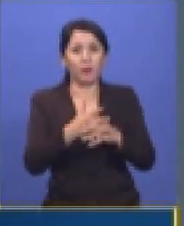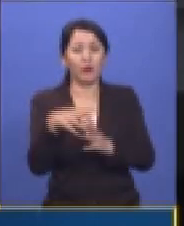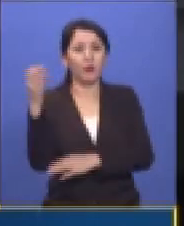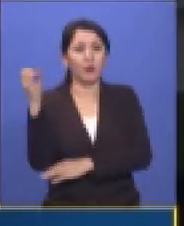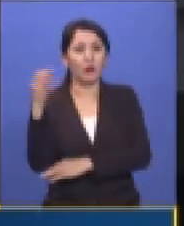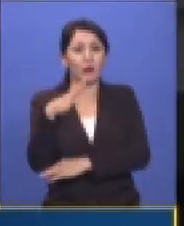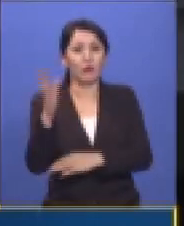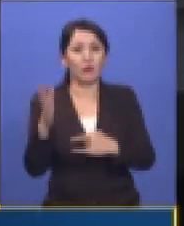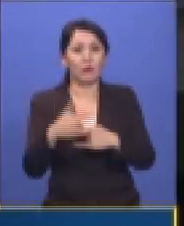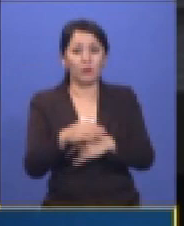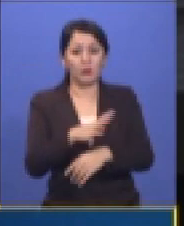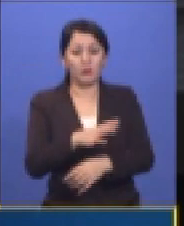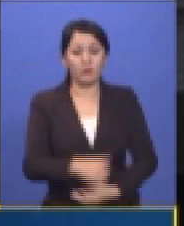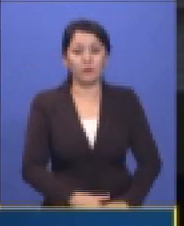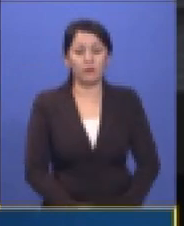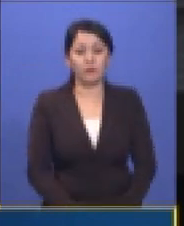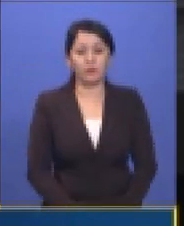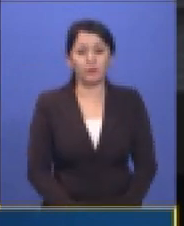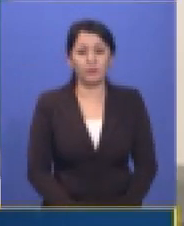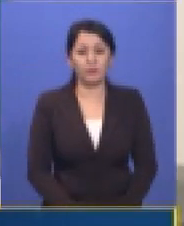елді мекені жарықтан ажыратылды.